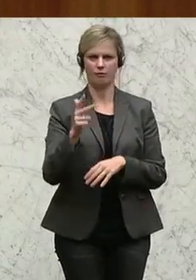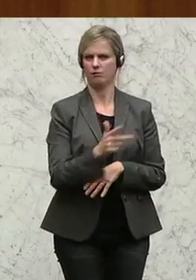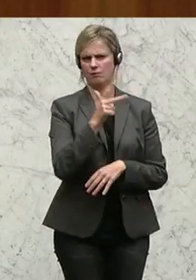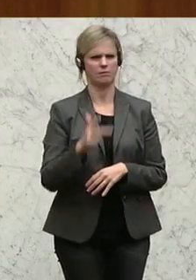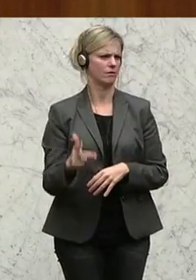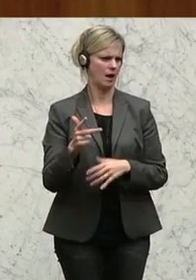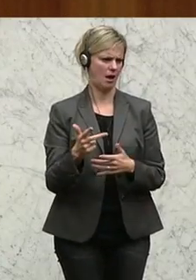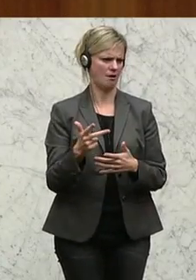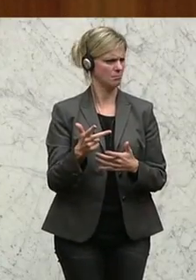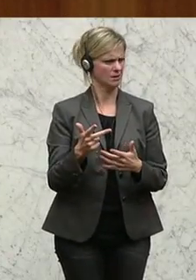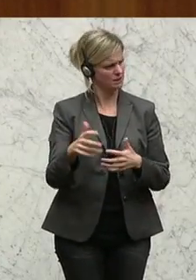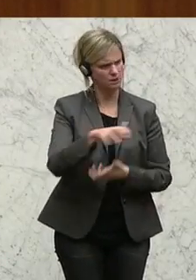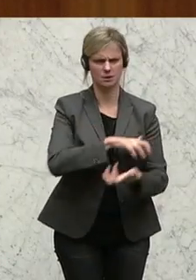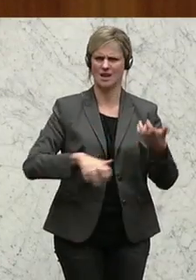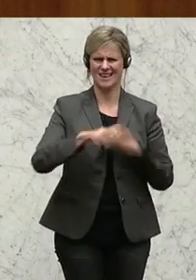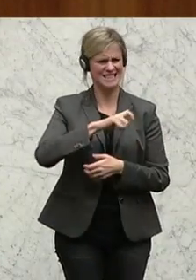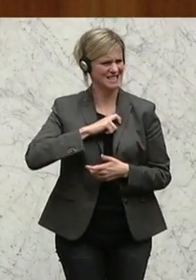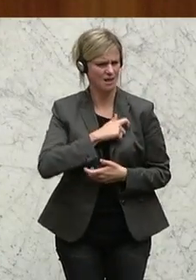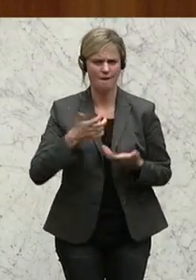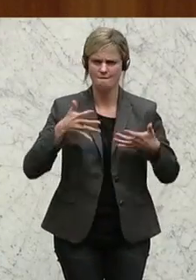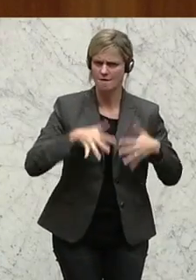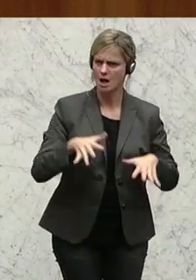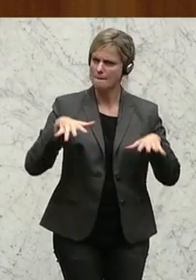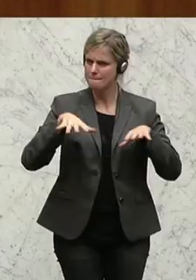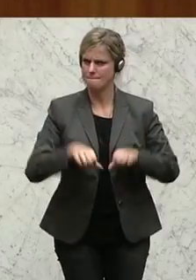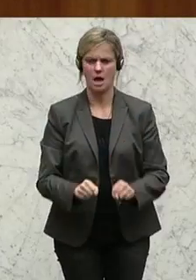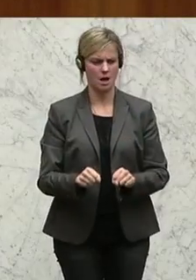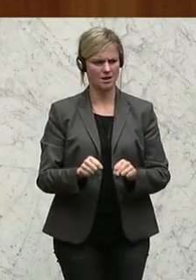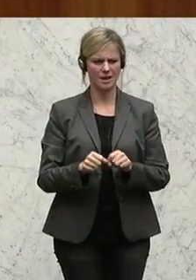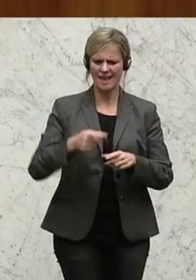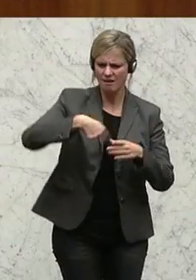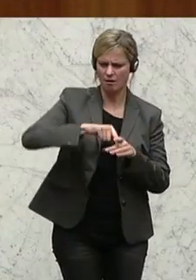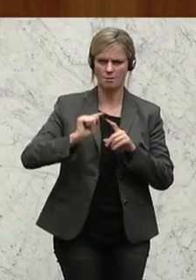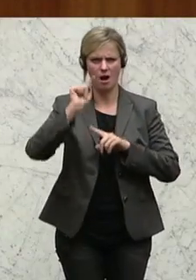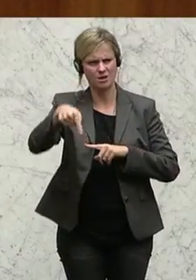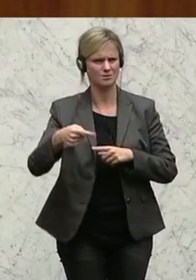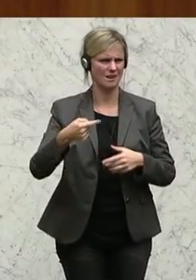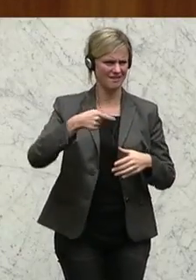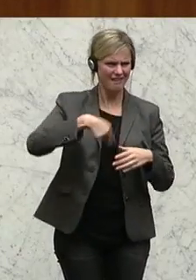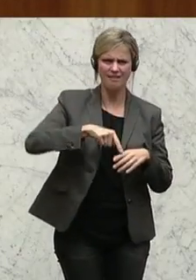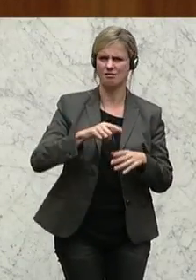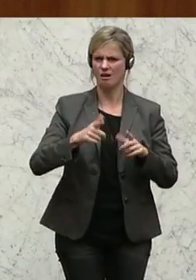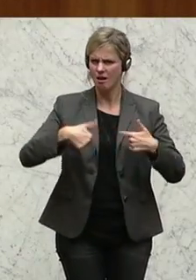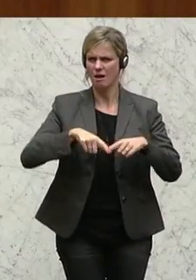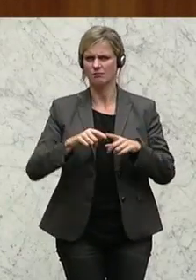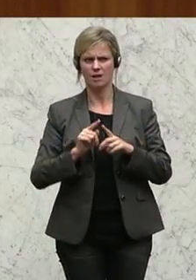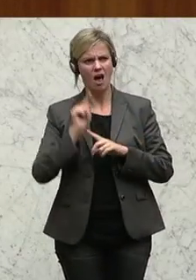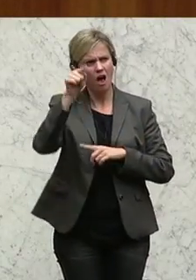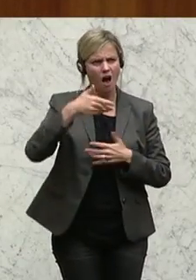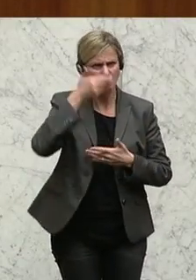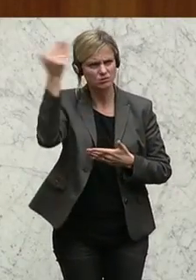Kriminalfall. Es haben Kriminelle in der Bank, außerhalb der Bank, im Inland und Ausland hier